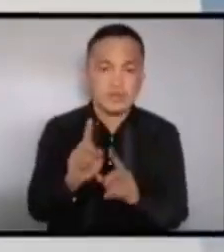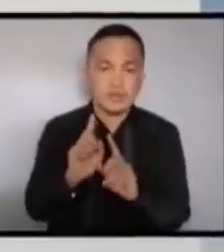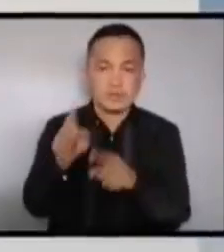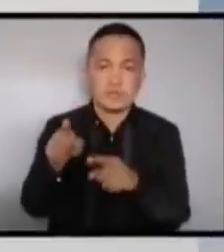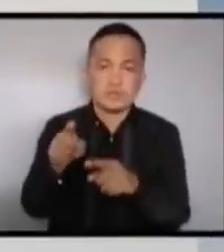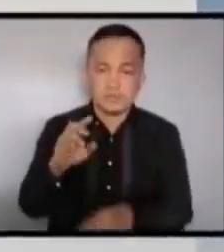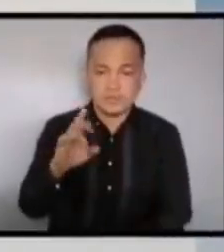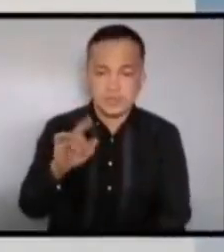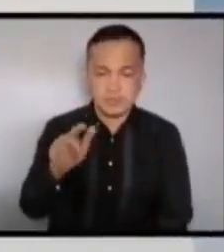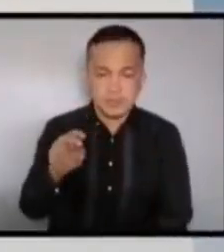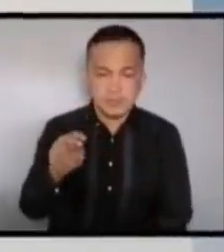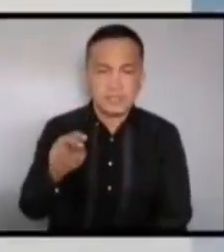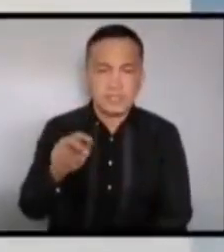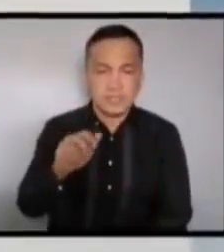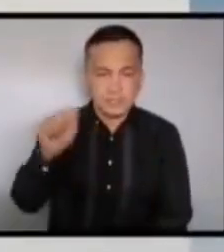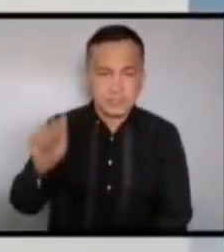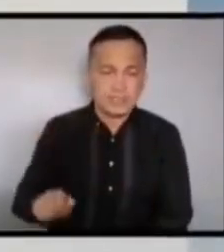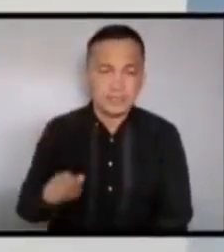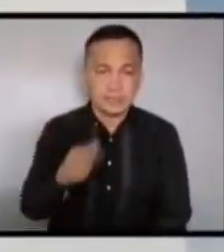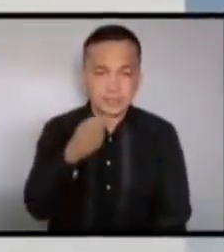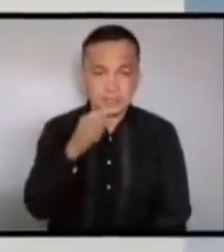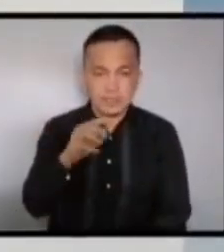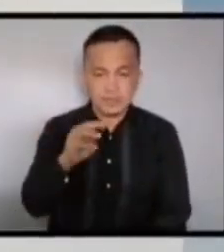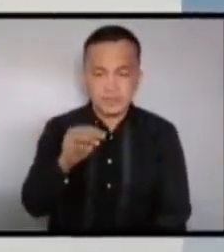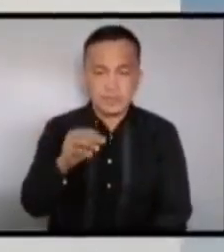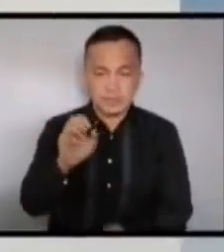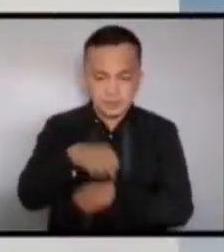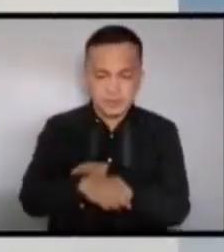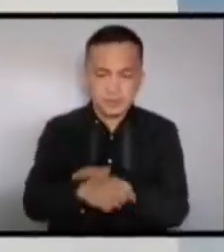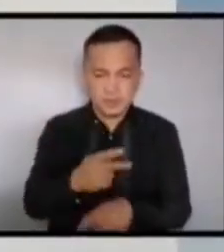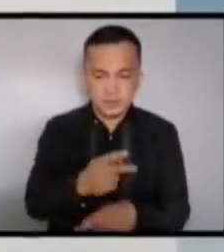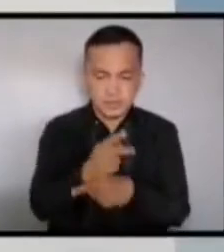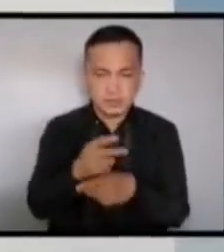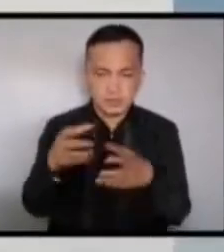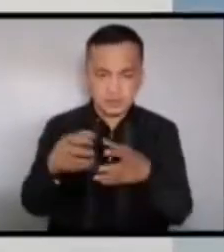Antique. Ayon sa Marine Environmental Protection Force ng Coast Guard